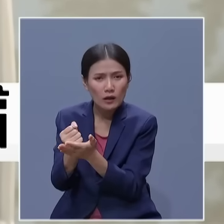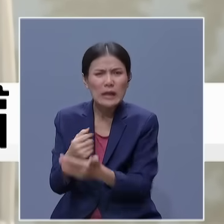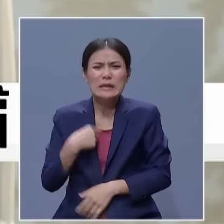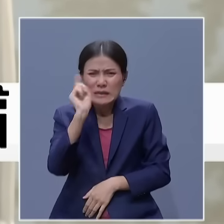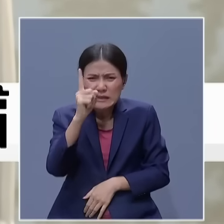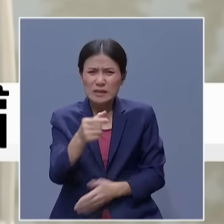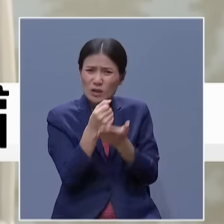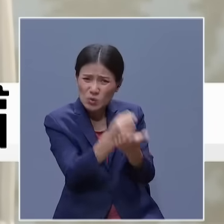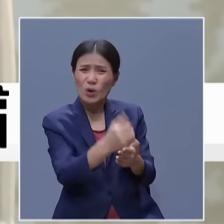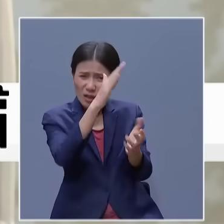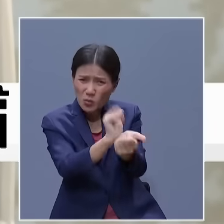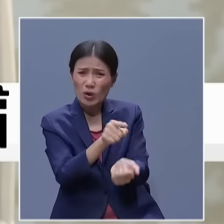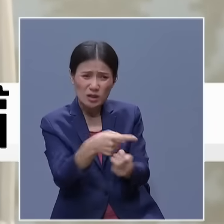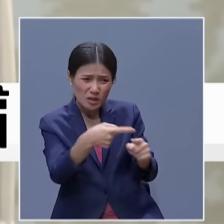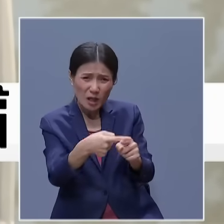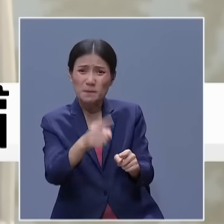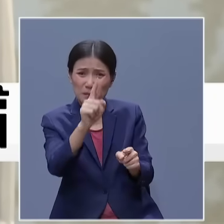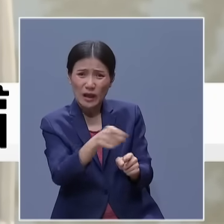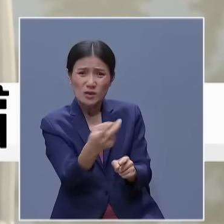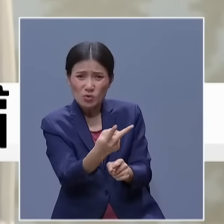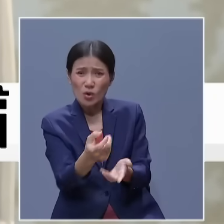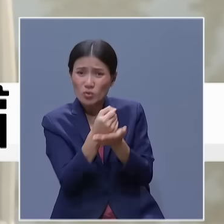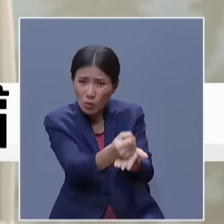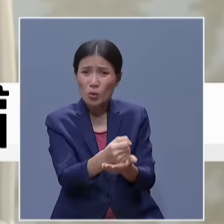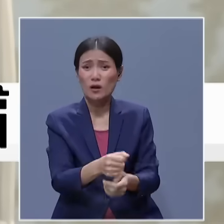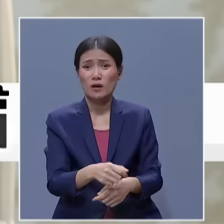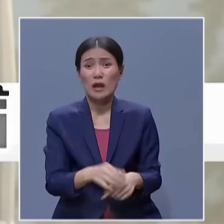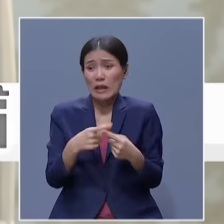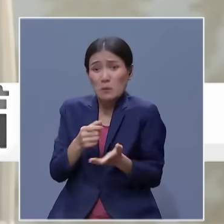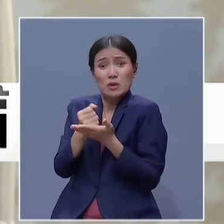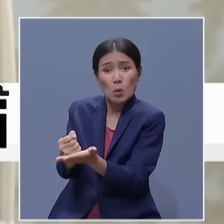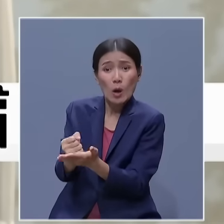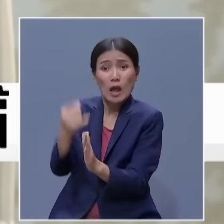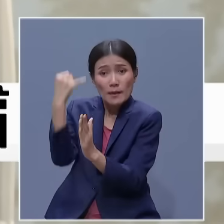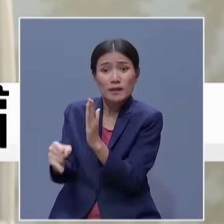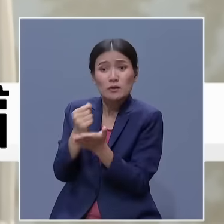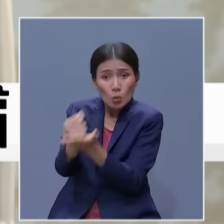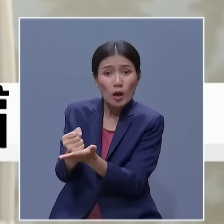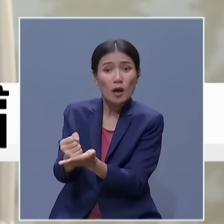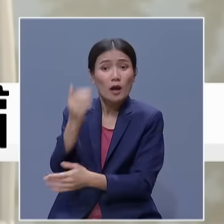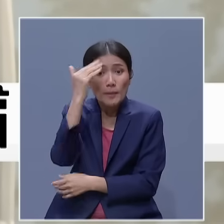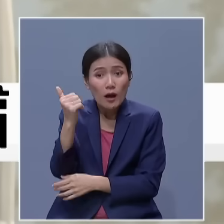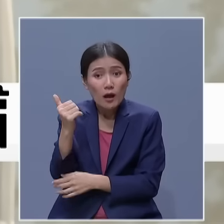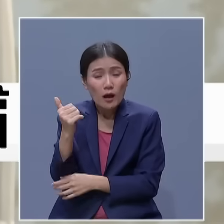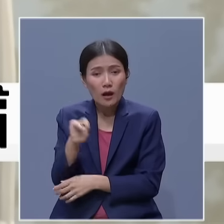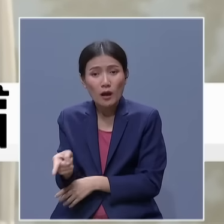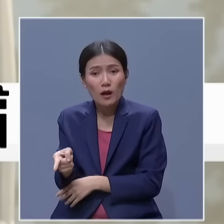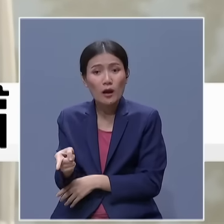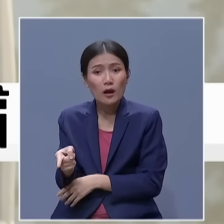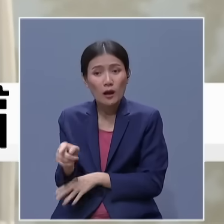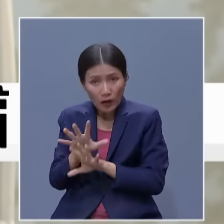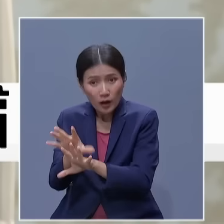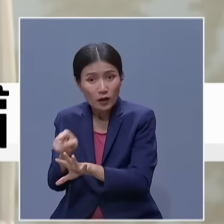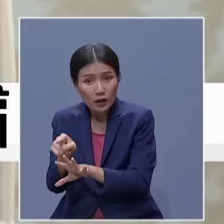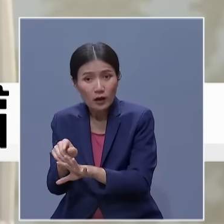ที่จะอยู่ข้างตำรวจนะช่วยตำรวจนะกลับกลายไปช่วยผู้กระทำผิดกลับมีส่วนหนึ่งนะครับ